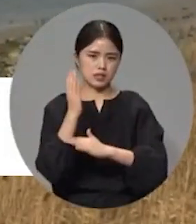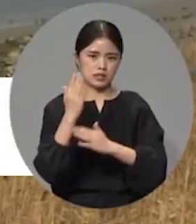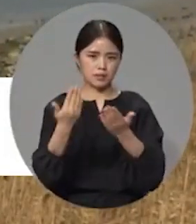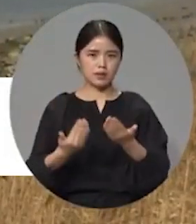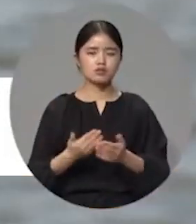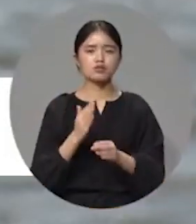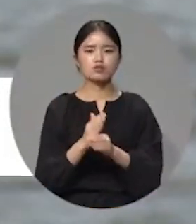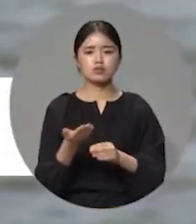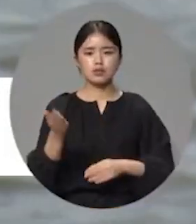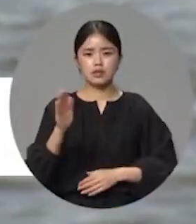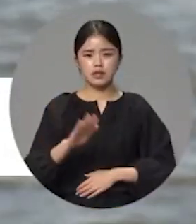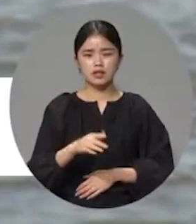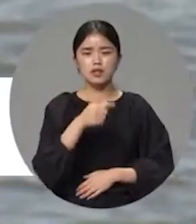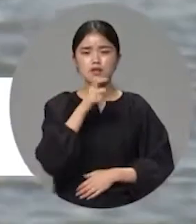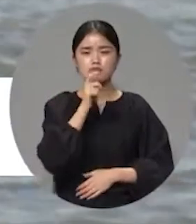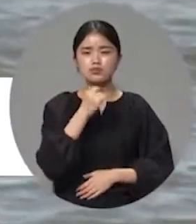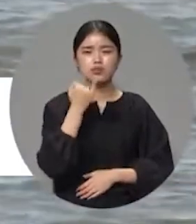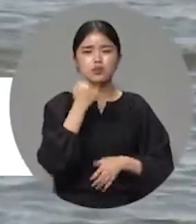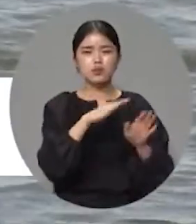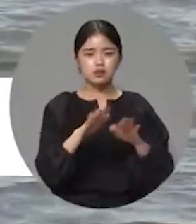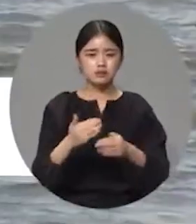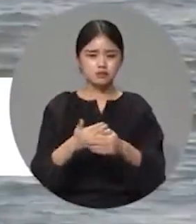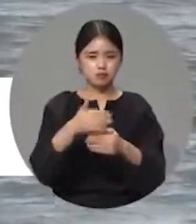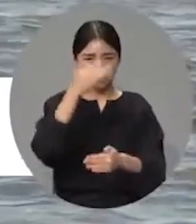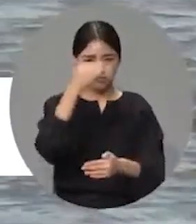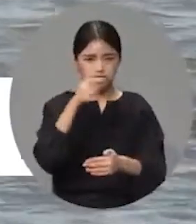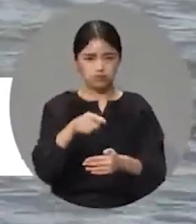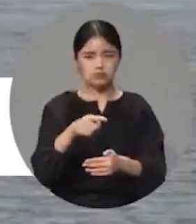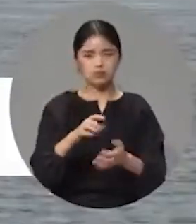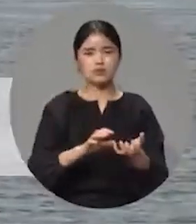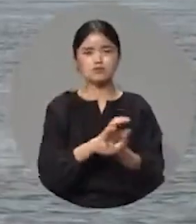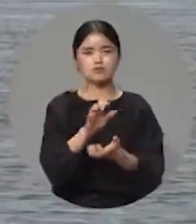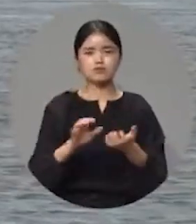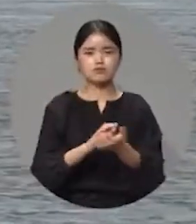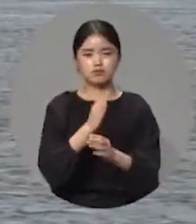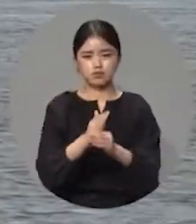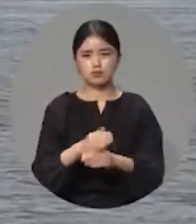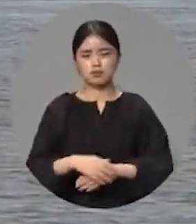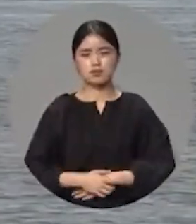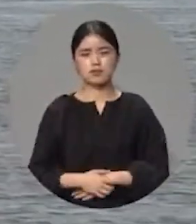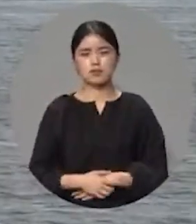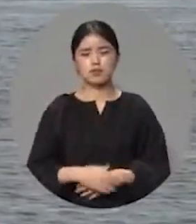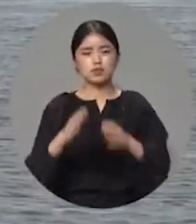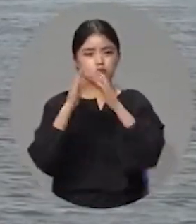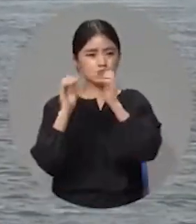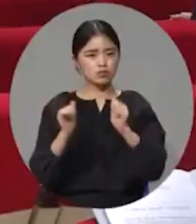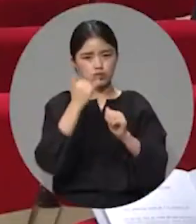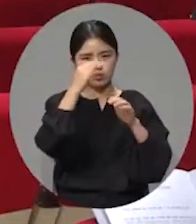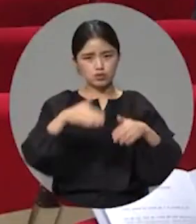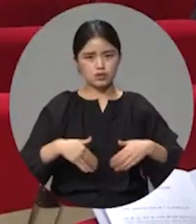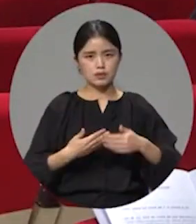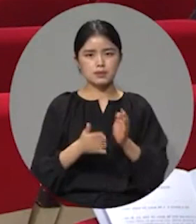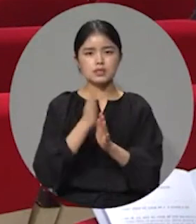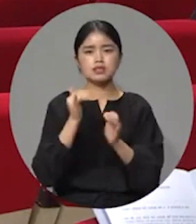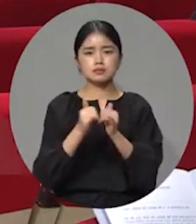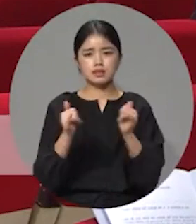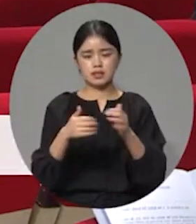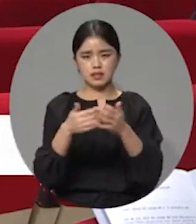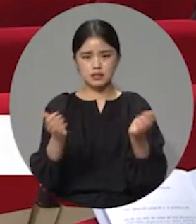차지하고 있는데 해수 유통의 공론화 움직임이 또다시 나타나고 있습니다. 전북과 충남의 시민단체